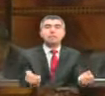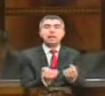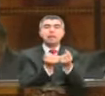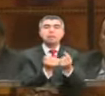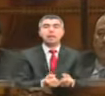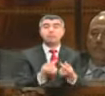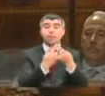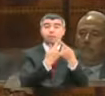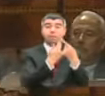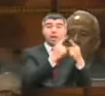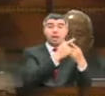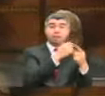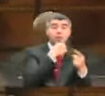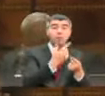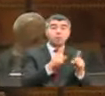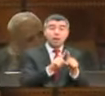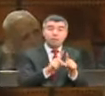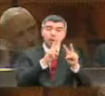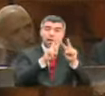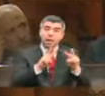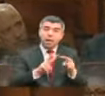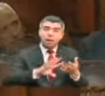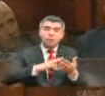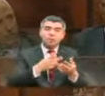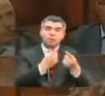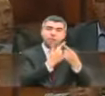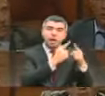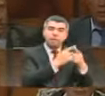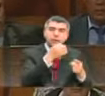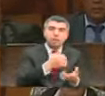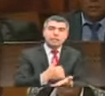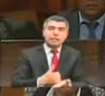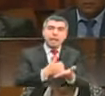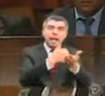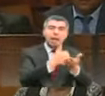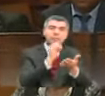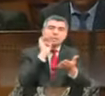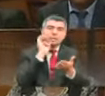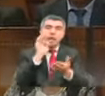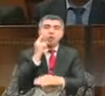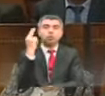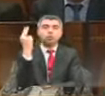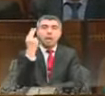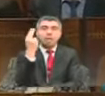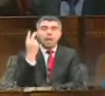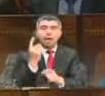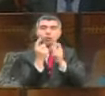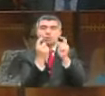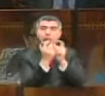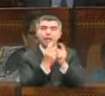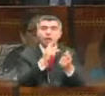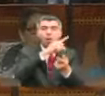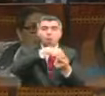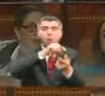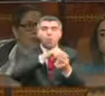تعزيز آليات تثمين نتائج البحث العلمي عبر مواصلة دعم الجسور بين الجامعات والمقاولات